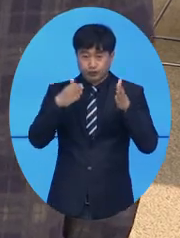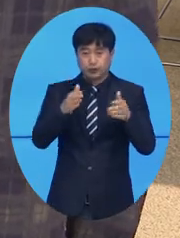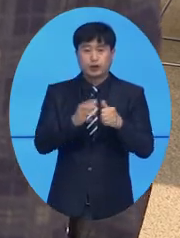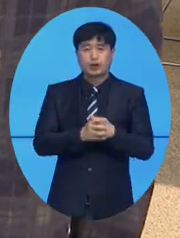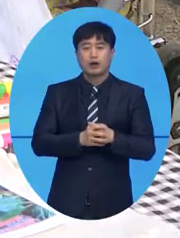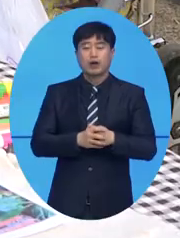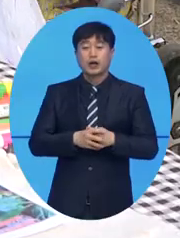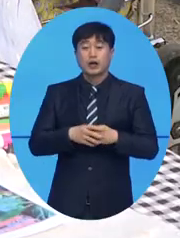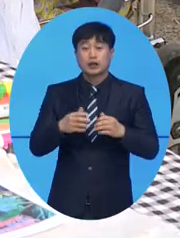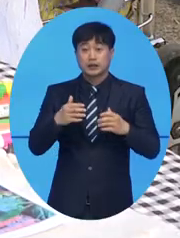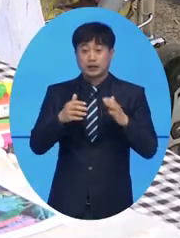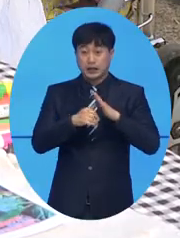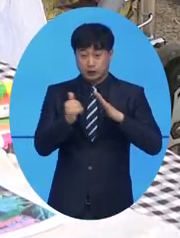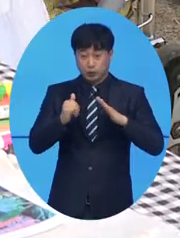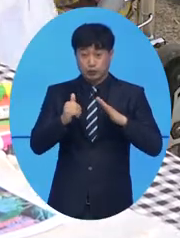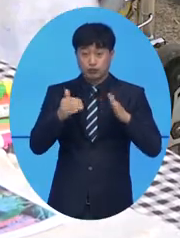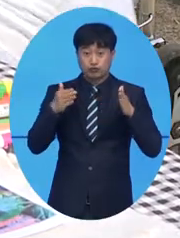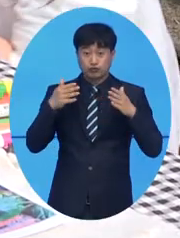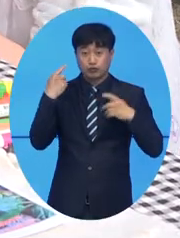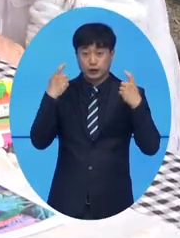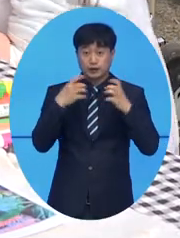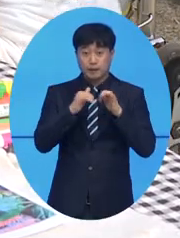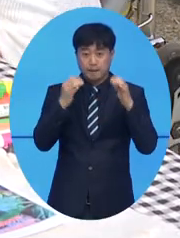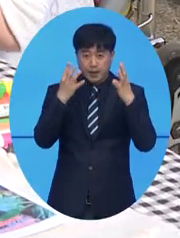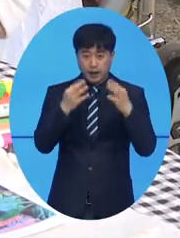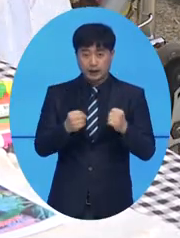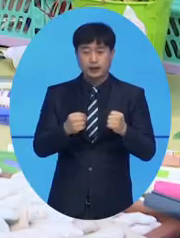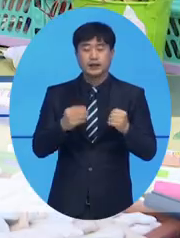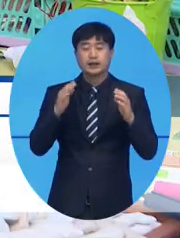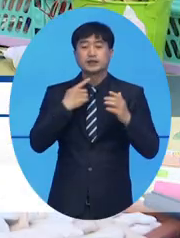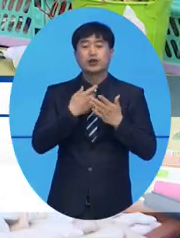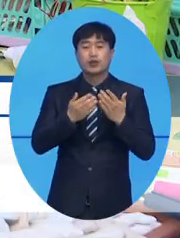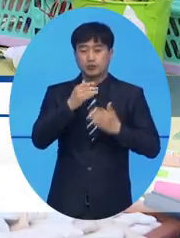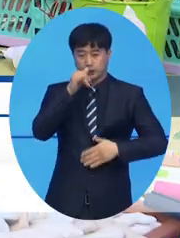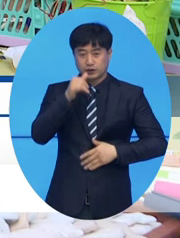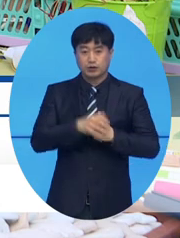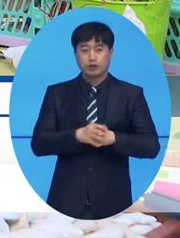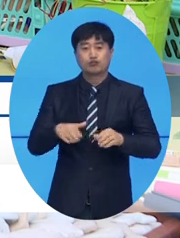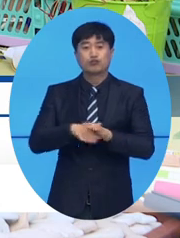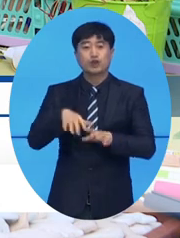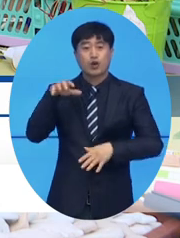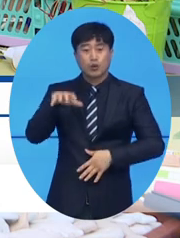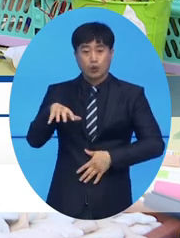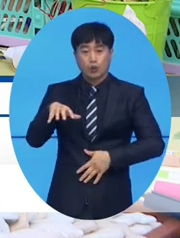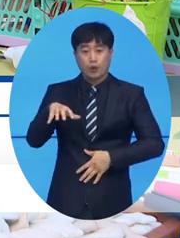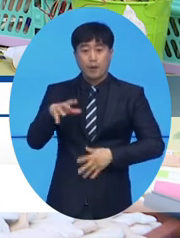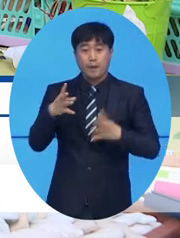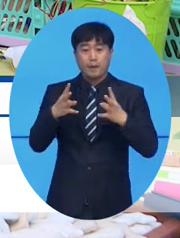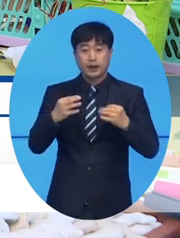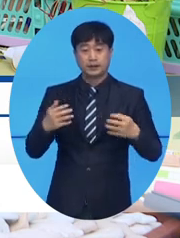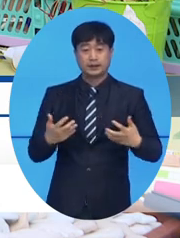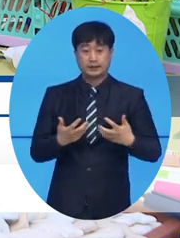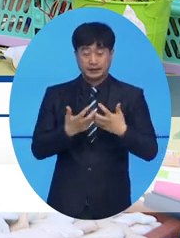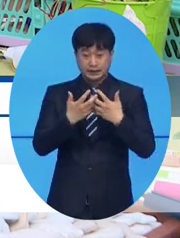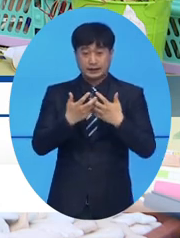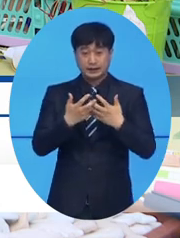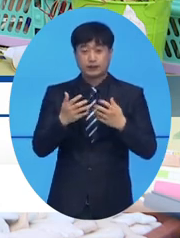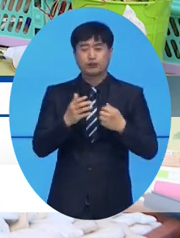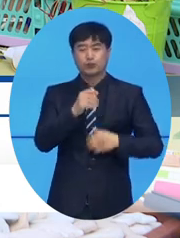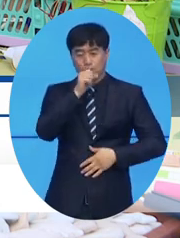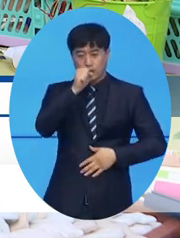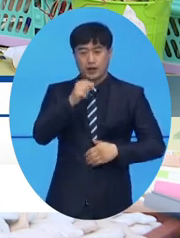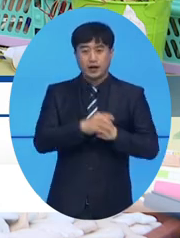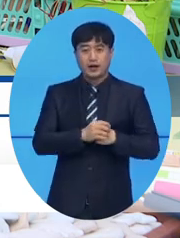상춘객들이 많은 만큼 아이들을 위한 다양한 체험도 진행됐습니다. 이렇게 문화 공간으로 많이 채워주시면 너무 좋을 것